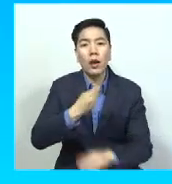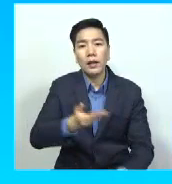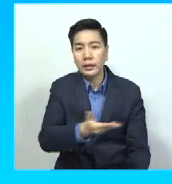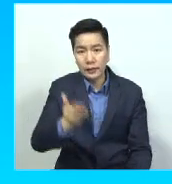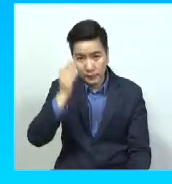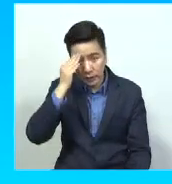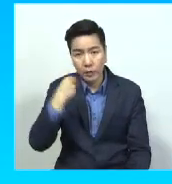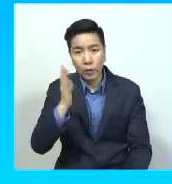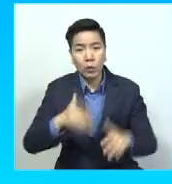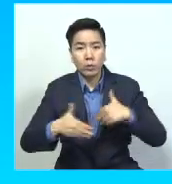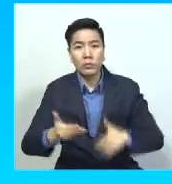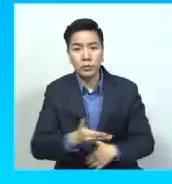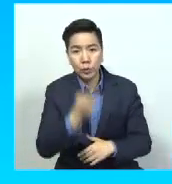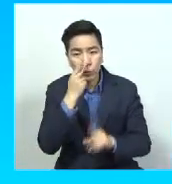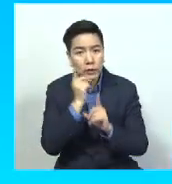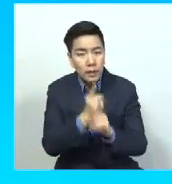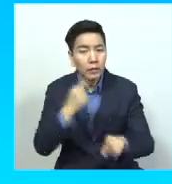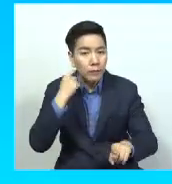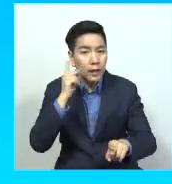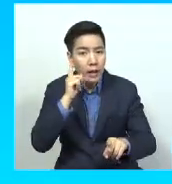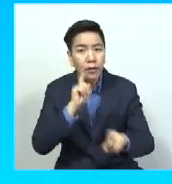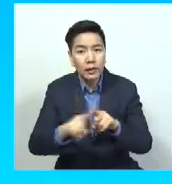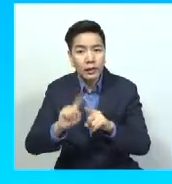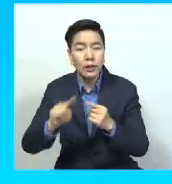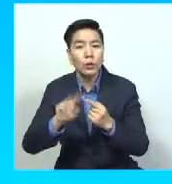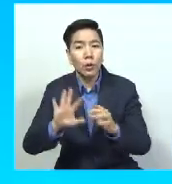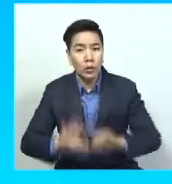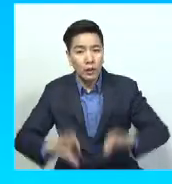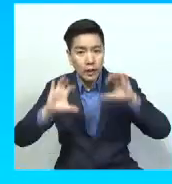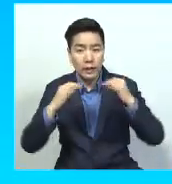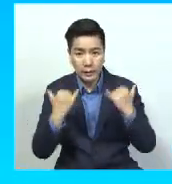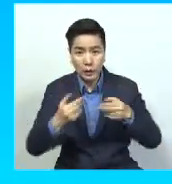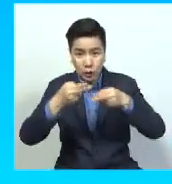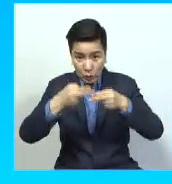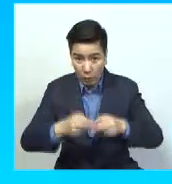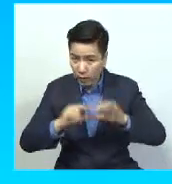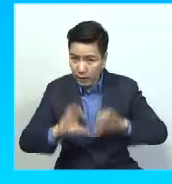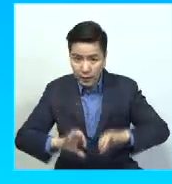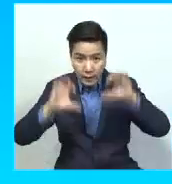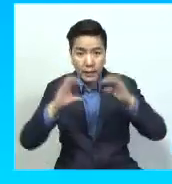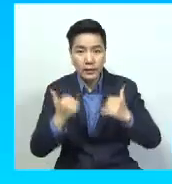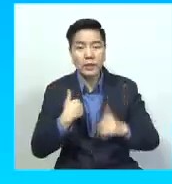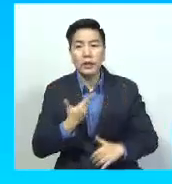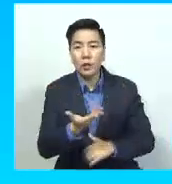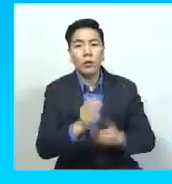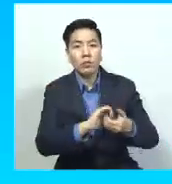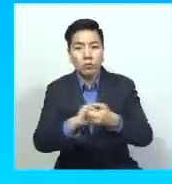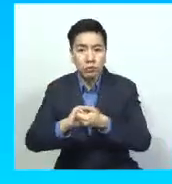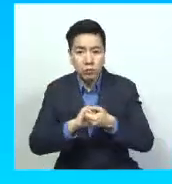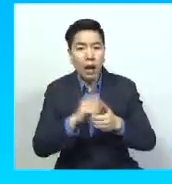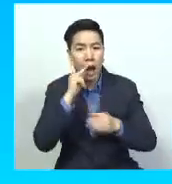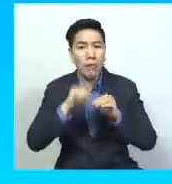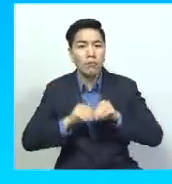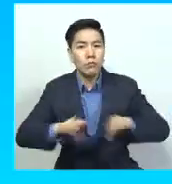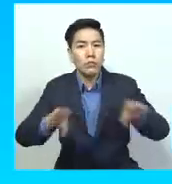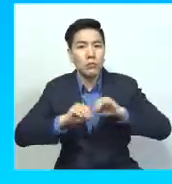วงหน้าขอให้ประชาชนติดตามรับฟังข่าวสารจากทางราชการเท่านั้นและที่สำคัญขอความร่วมมืองดเ